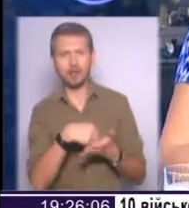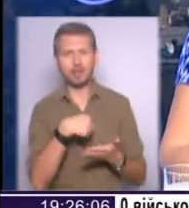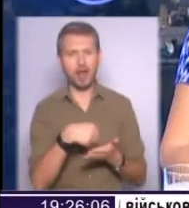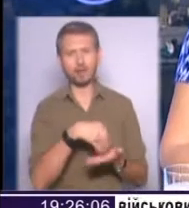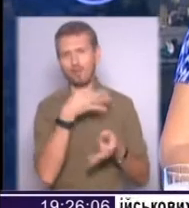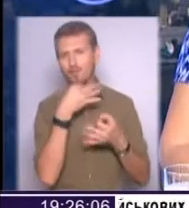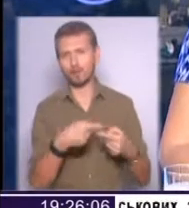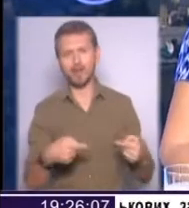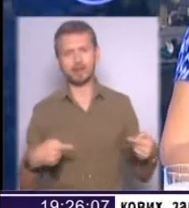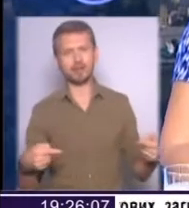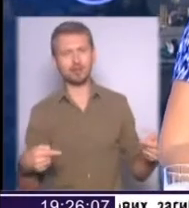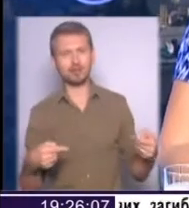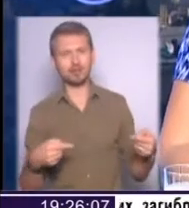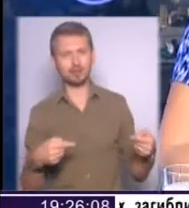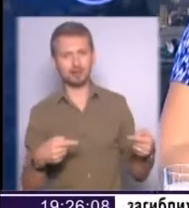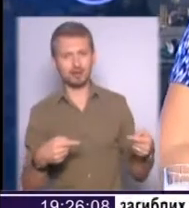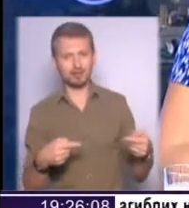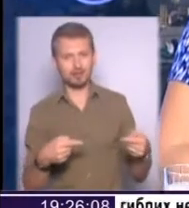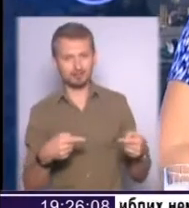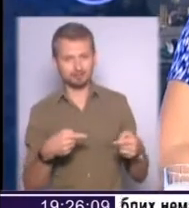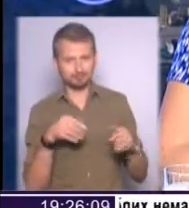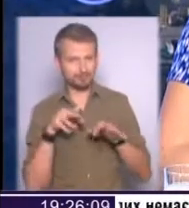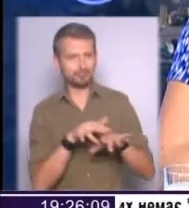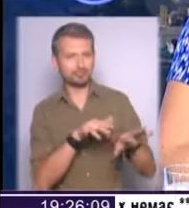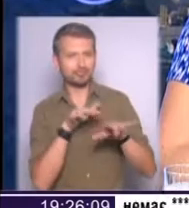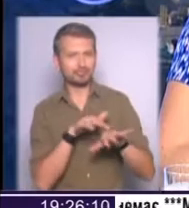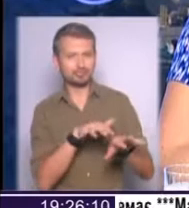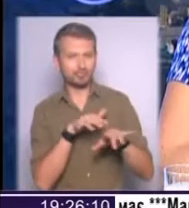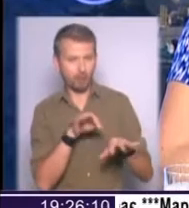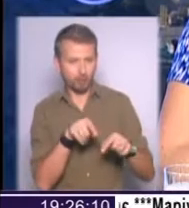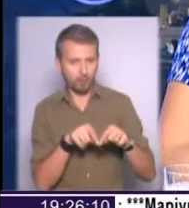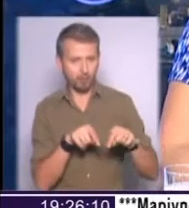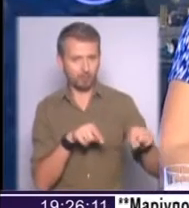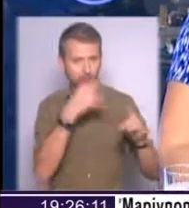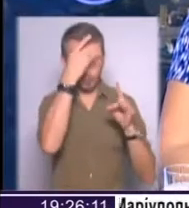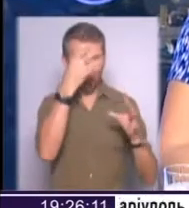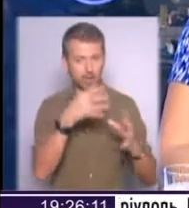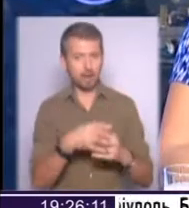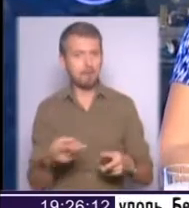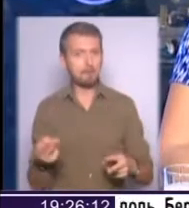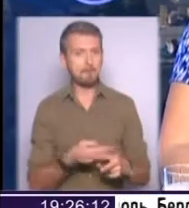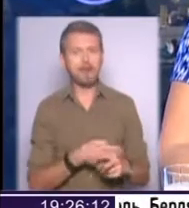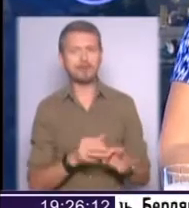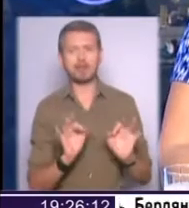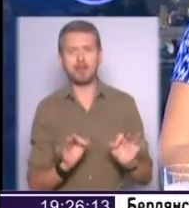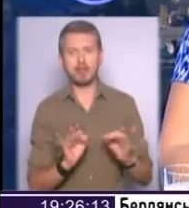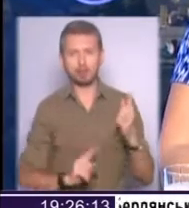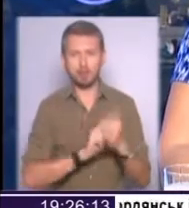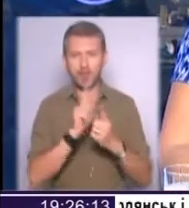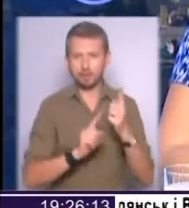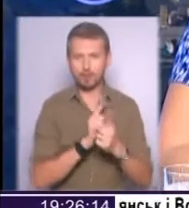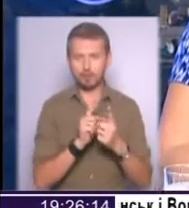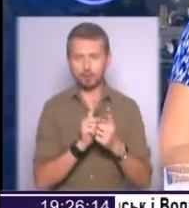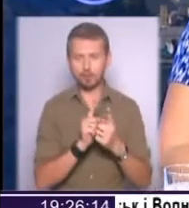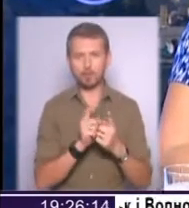інші елементи. Тому без належного переформатування і без